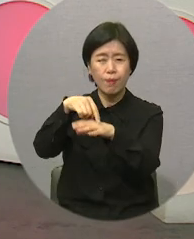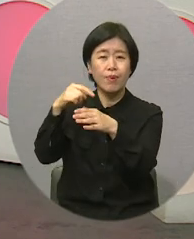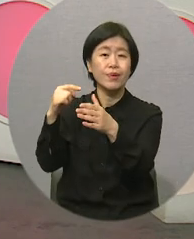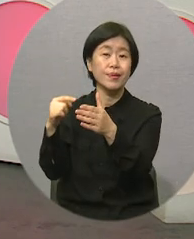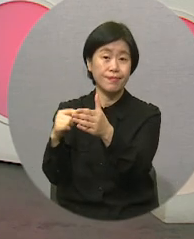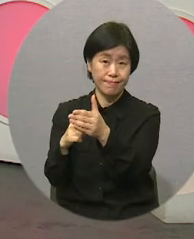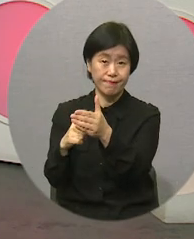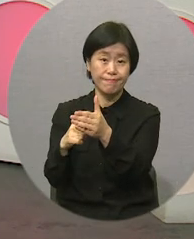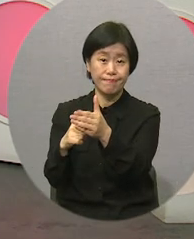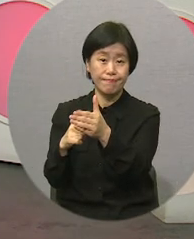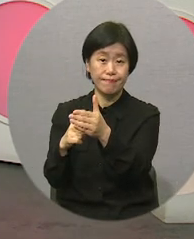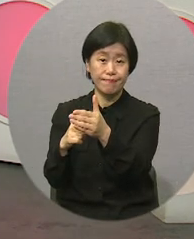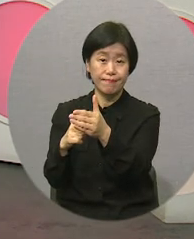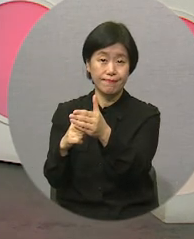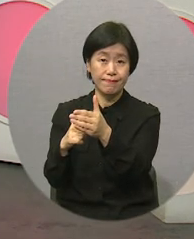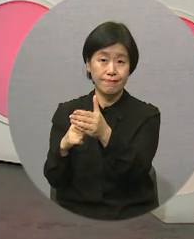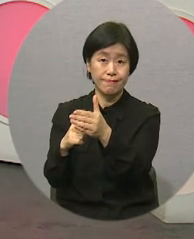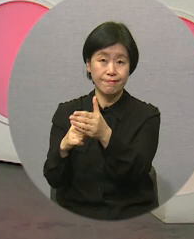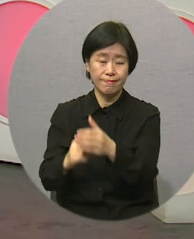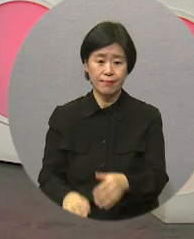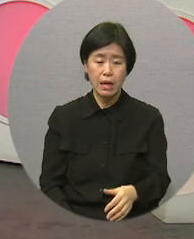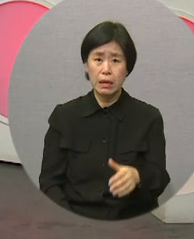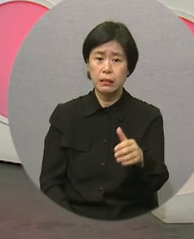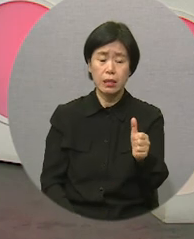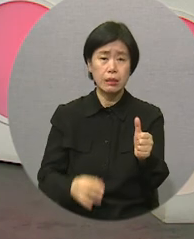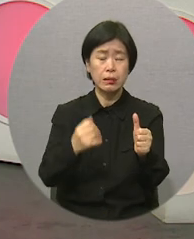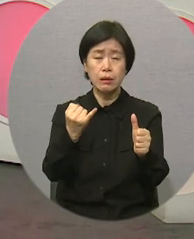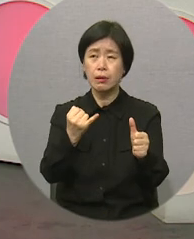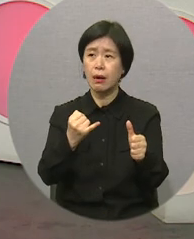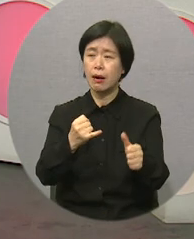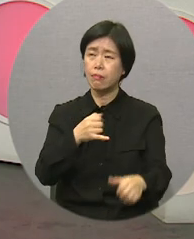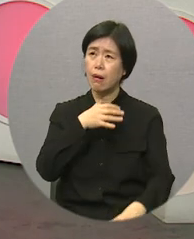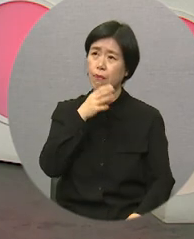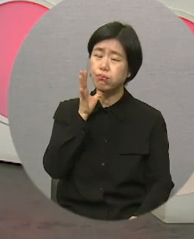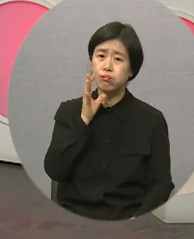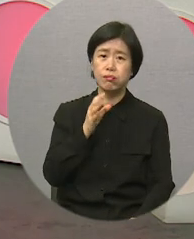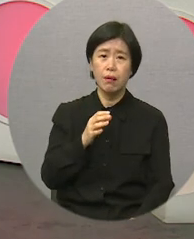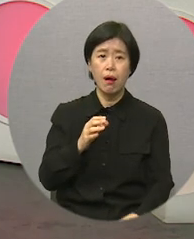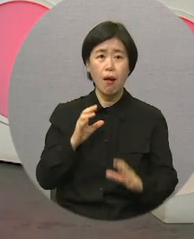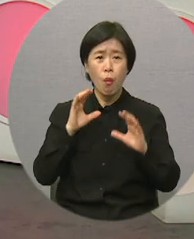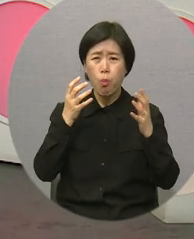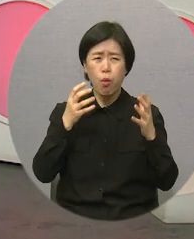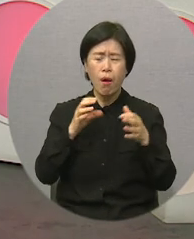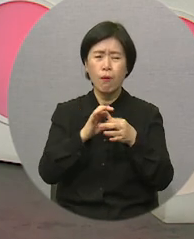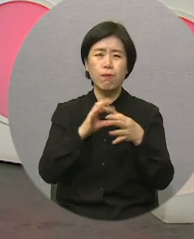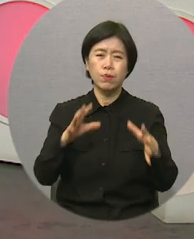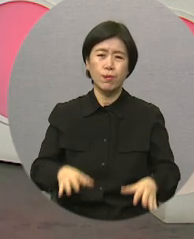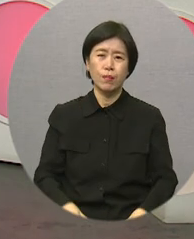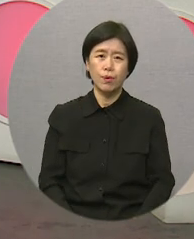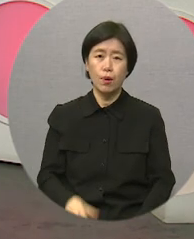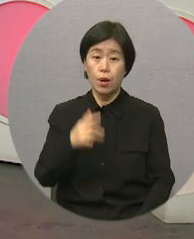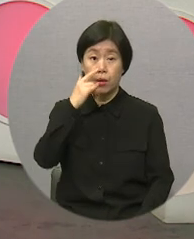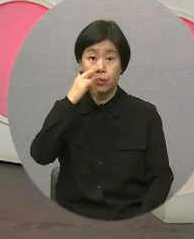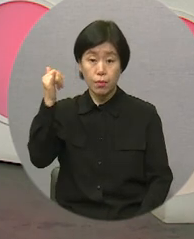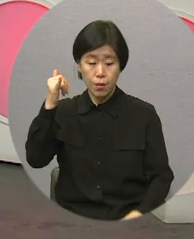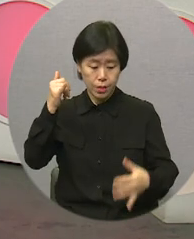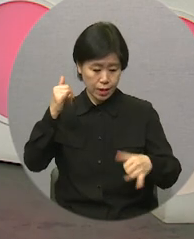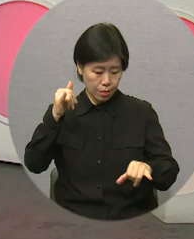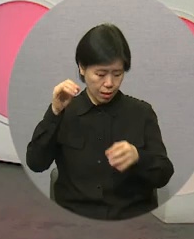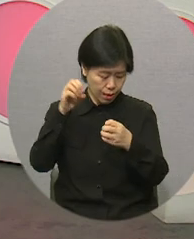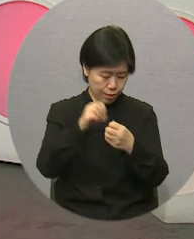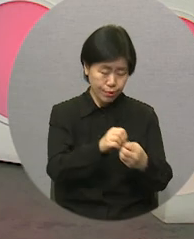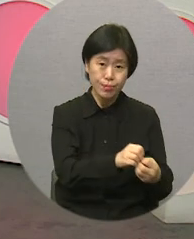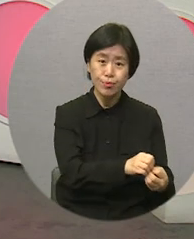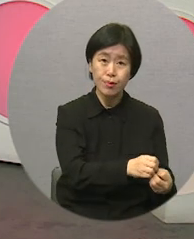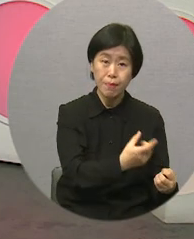마음은 이 남녀노소를 안 가리고 그냥 내리 사랑인 것 같아요. 에.